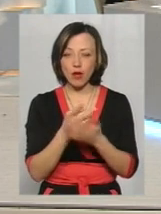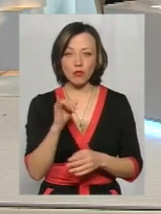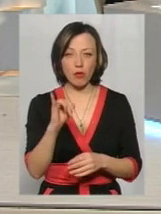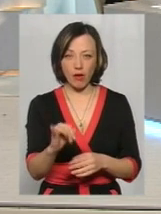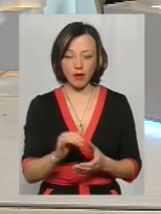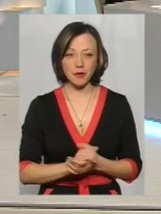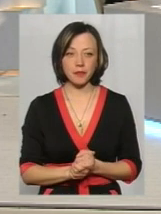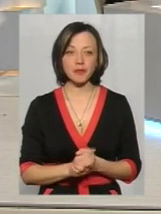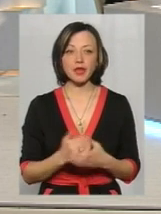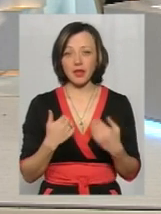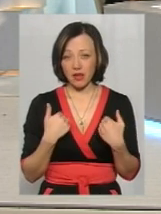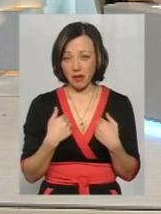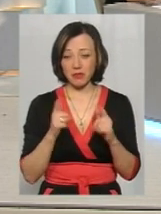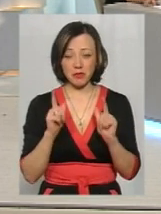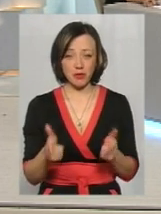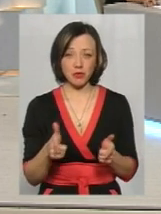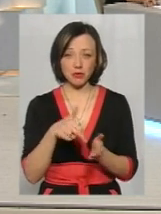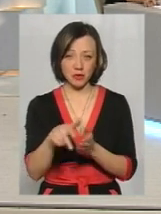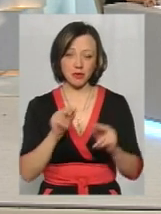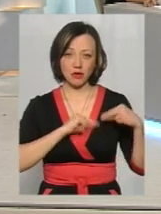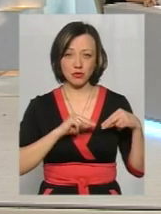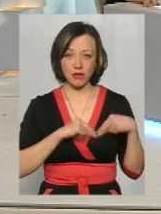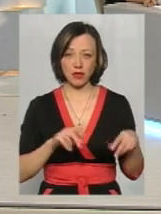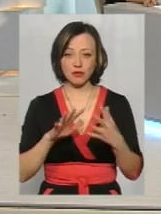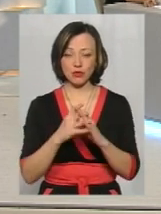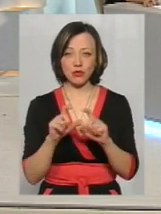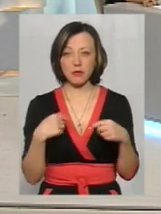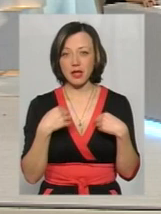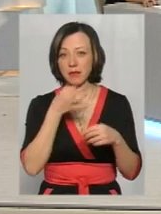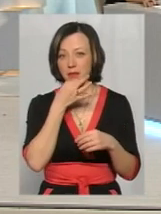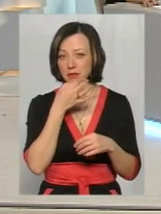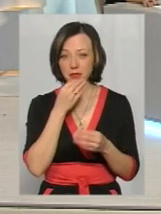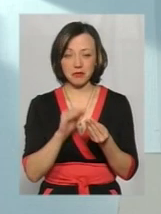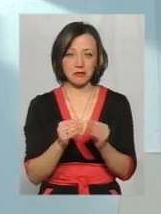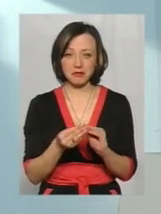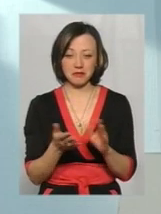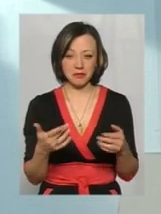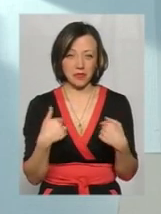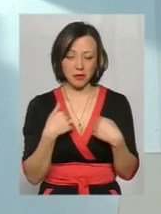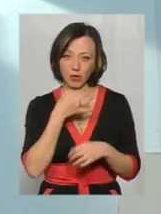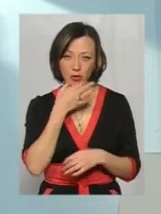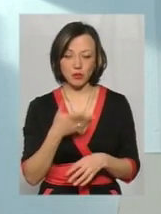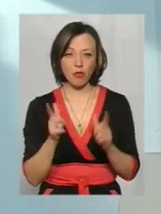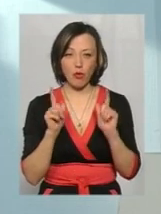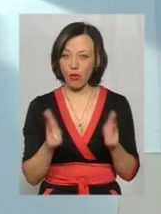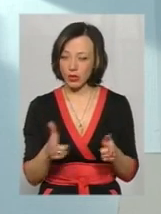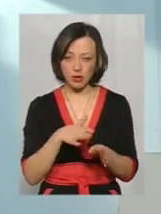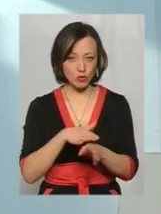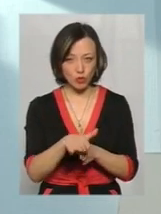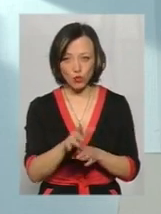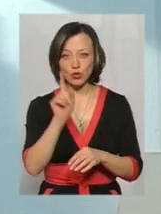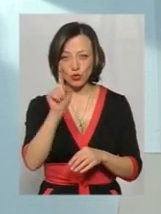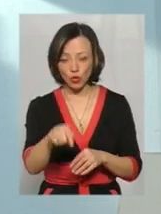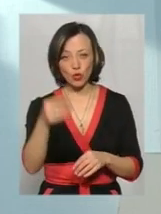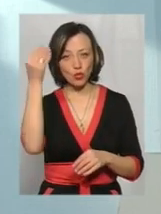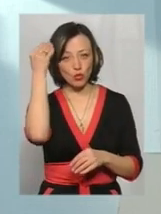Пішли б зараз працювати в сільську школу? Звичайно, якщо без проблем, і мені подобається робота. Погоджуюся абсолютно з тією